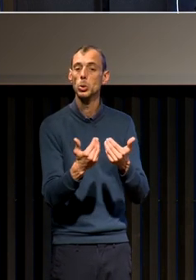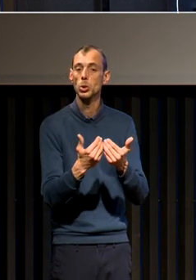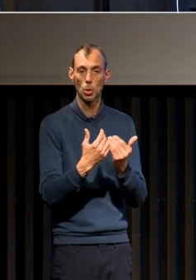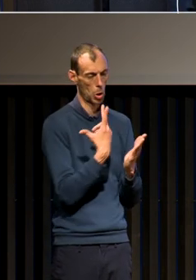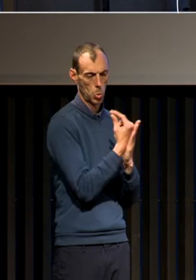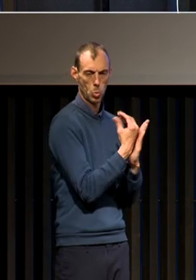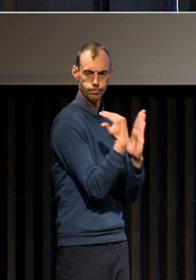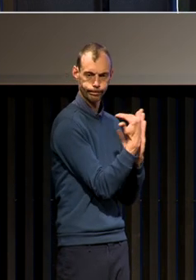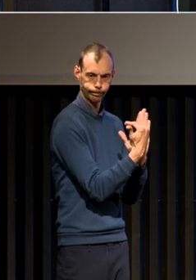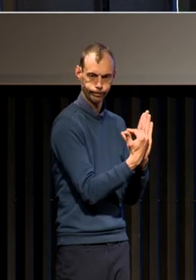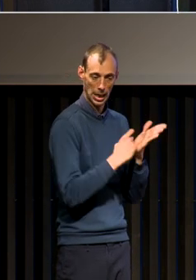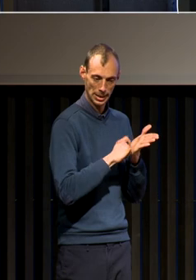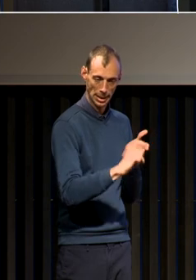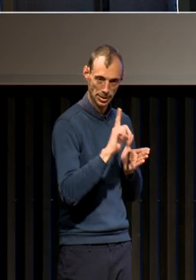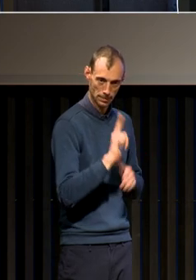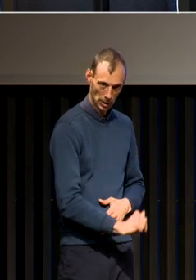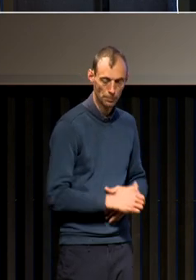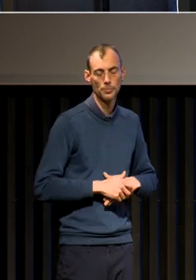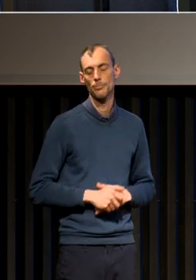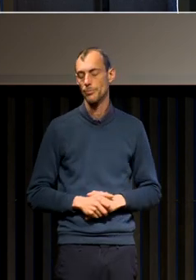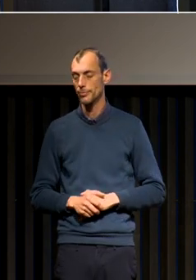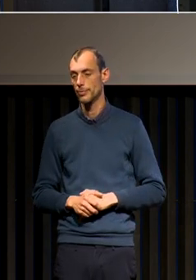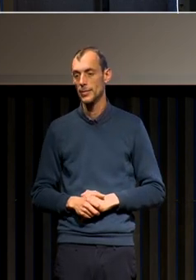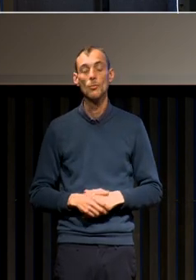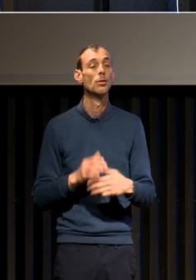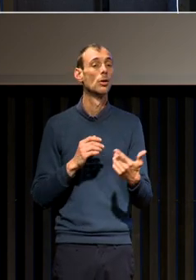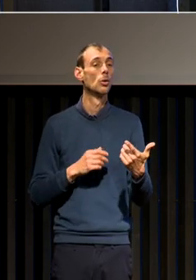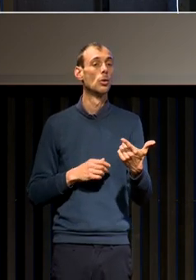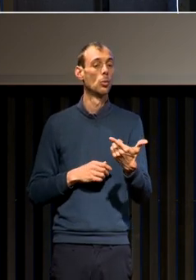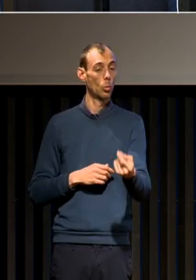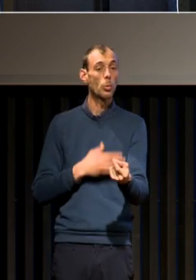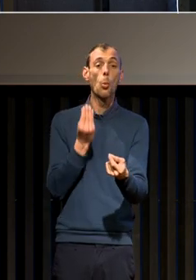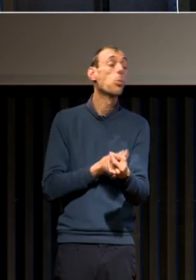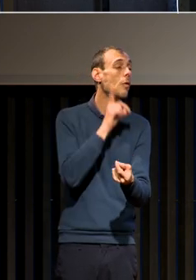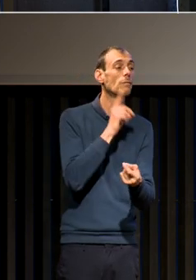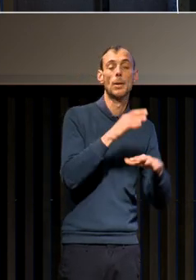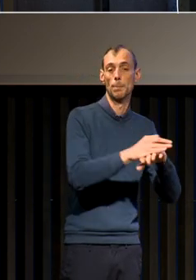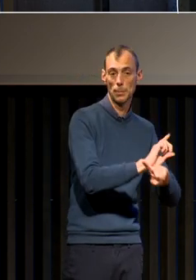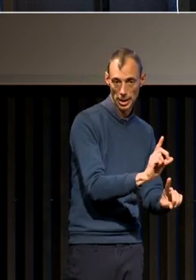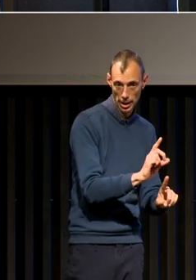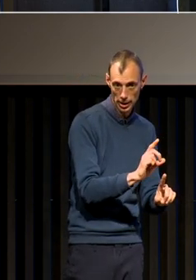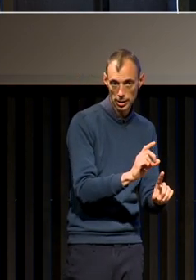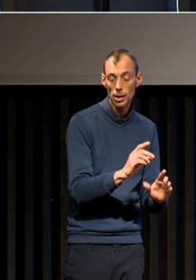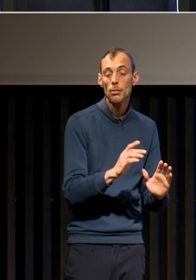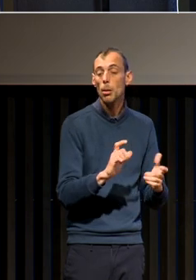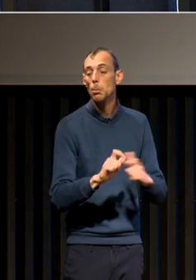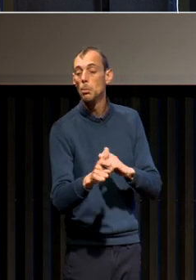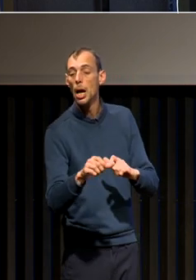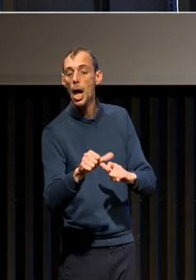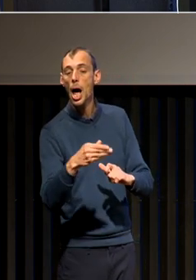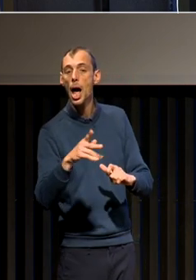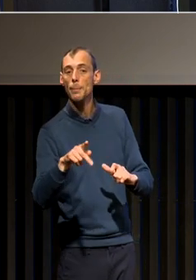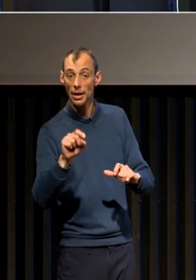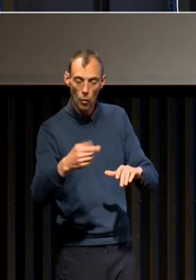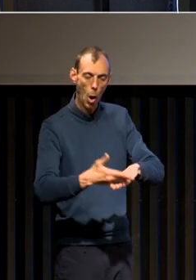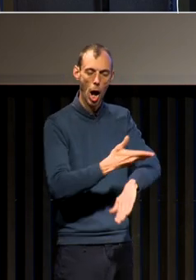Les deux membres du couple ou la femme non mariée doivent consentir préalablement à tout acte d'AMP. Alors, ce que j'ai